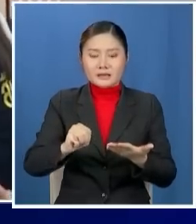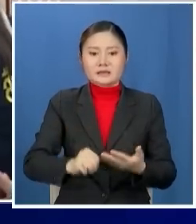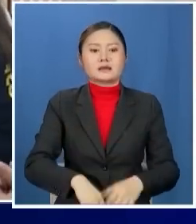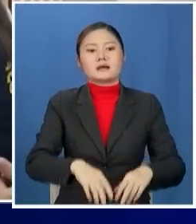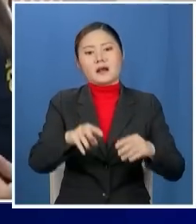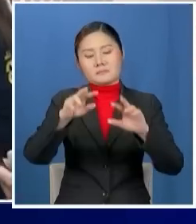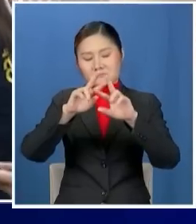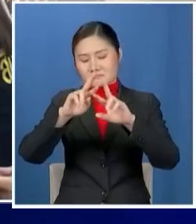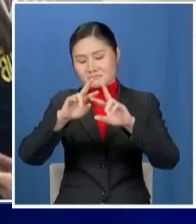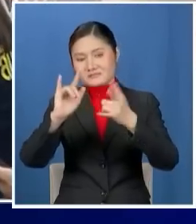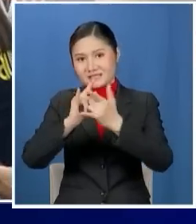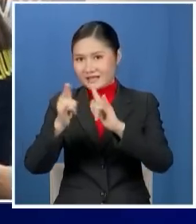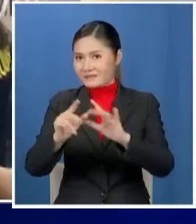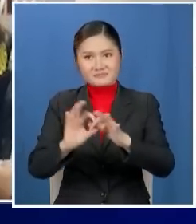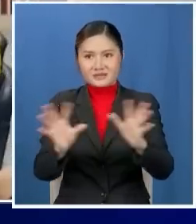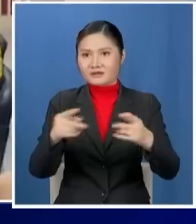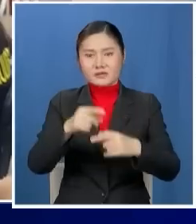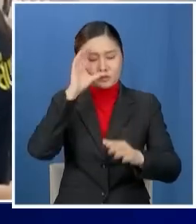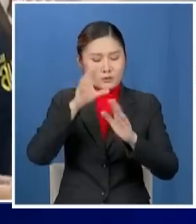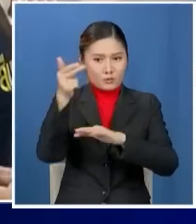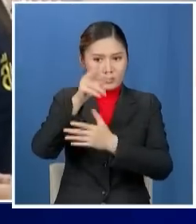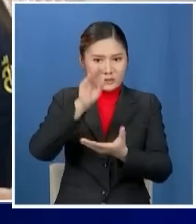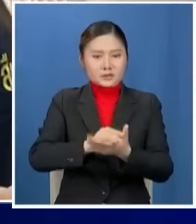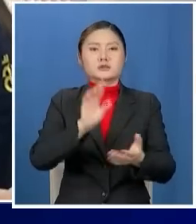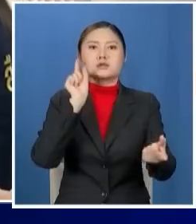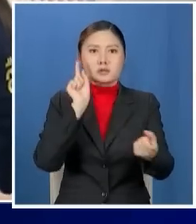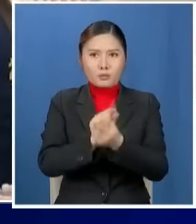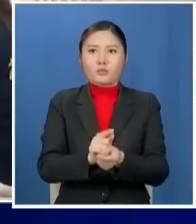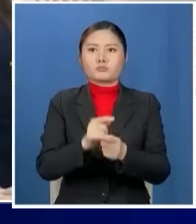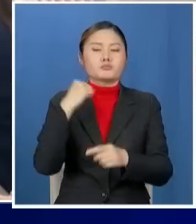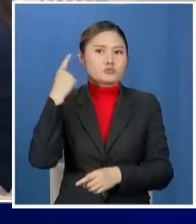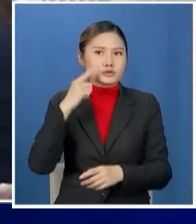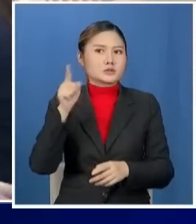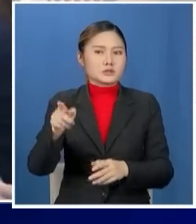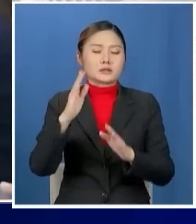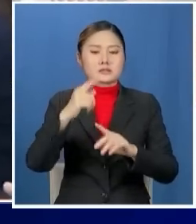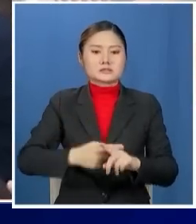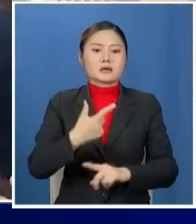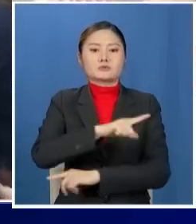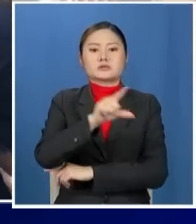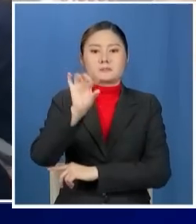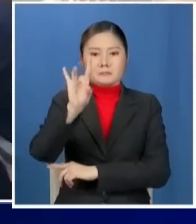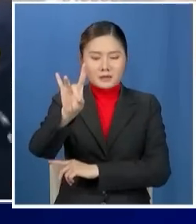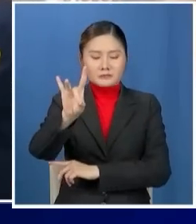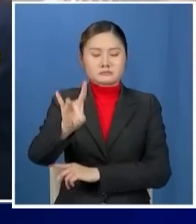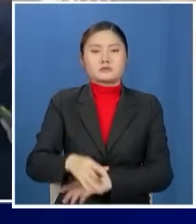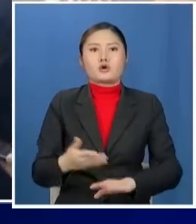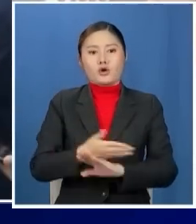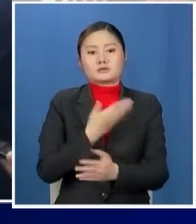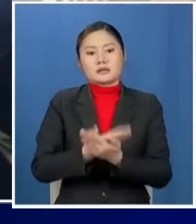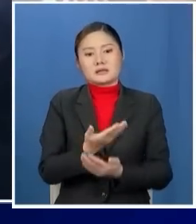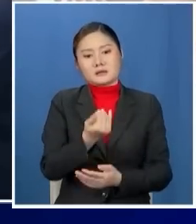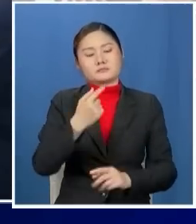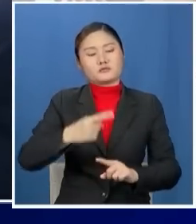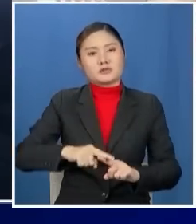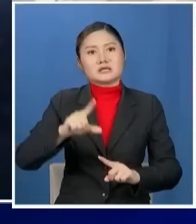นะแต่คือภาพวงจรปิดสุดท้ายที่พบเบาะแสของเธอเนี่ย28มีนาคมก่อนที่จะถูกเรียกค่าถ่าย